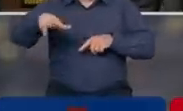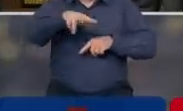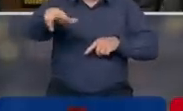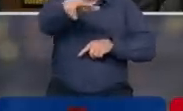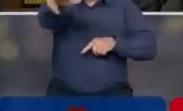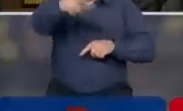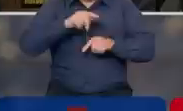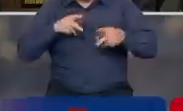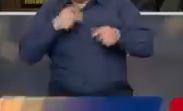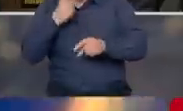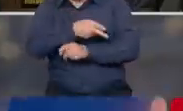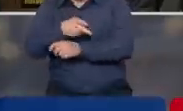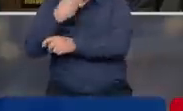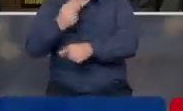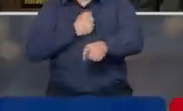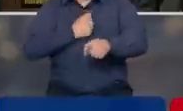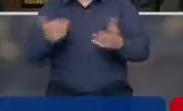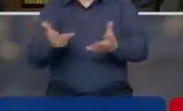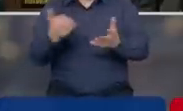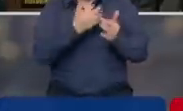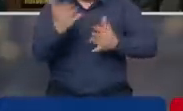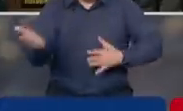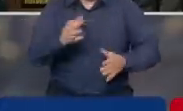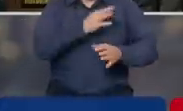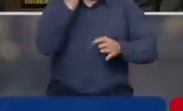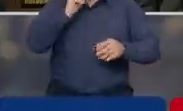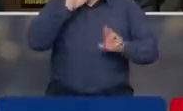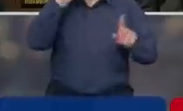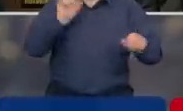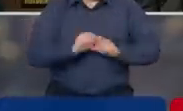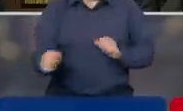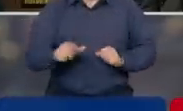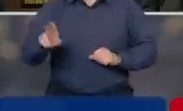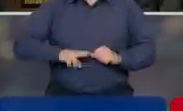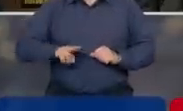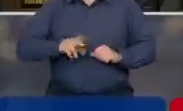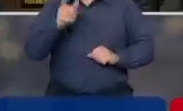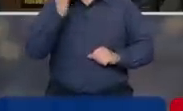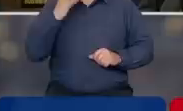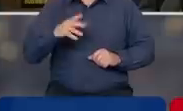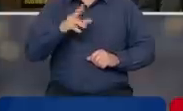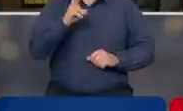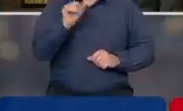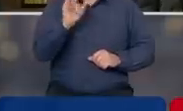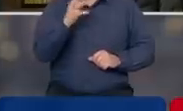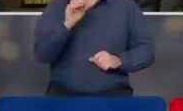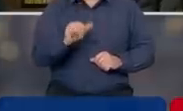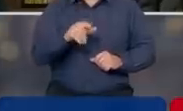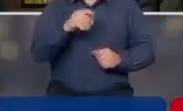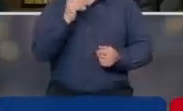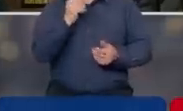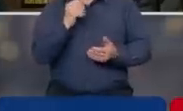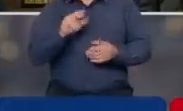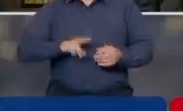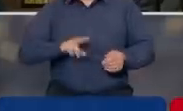podziękować rozmawiałem i i i nad ranem i i później z panem ministrem kamińskim ministra spraw wewnętrznych i administracji